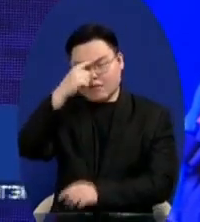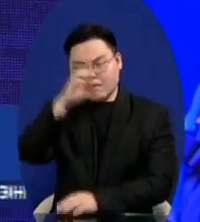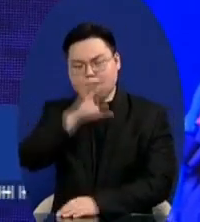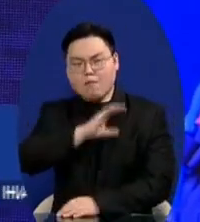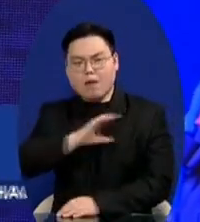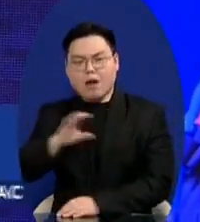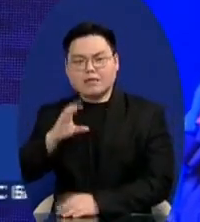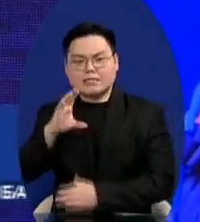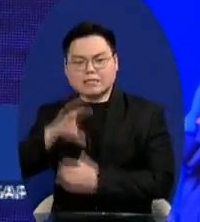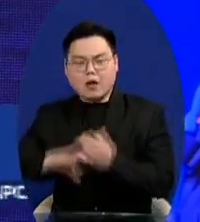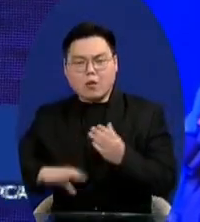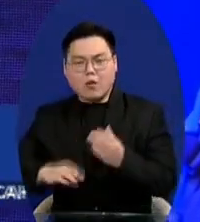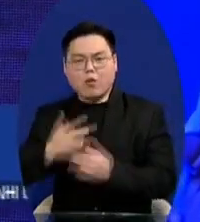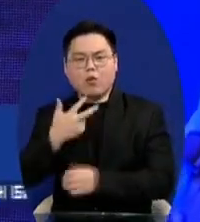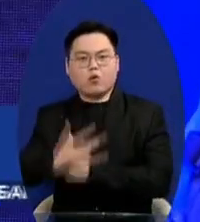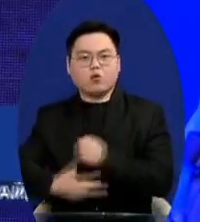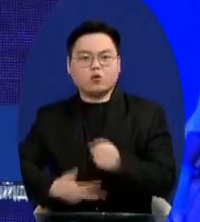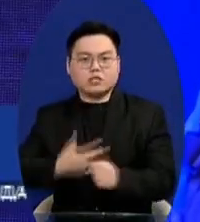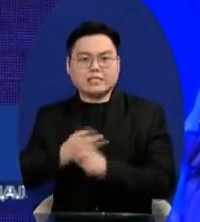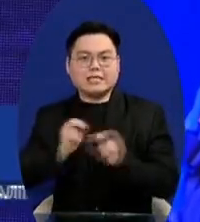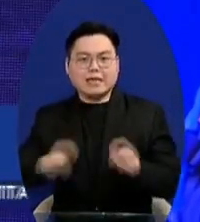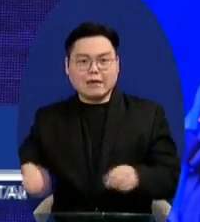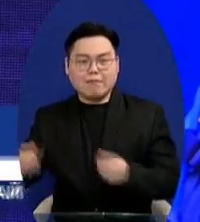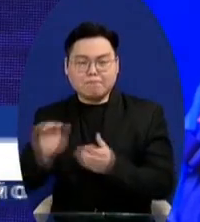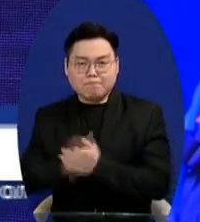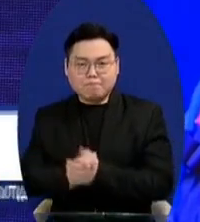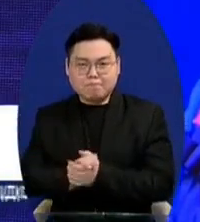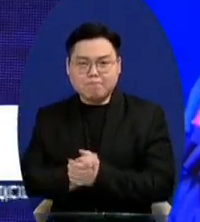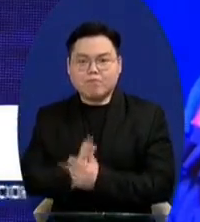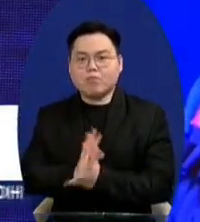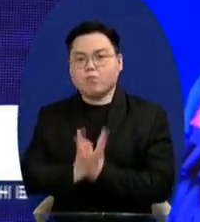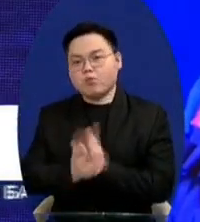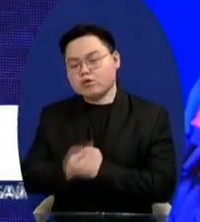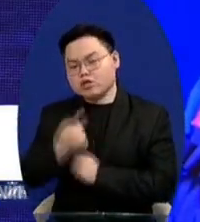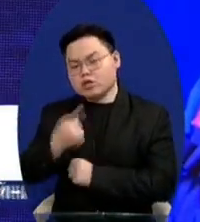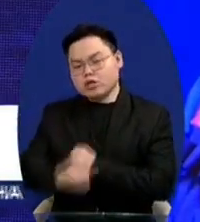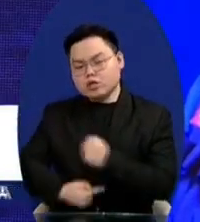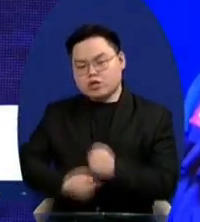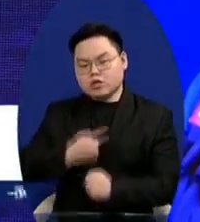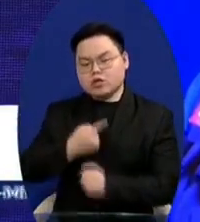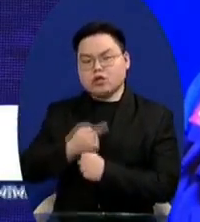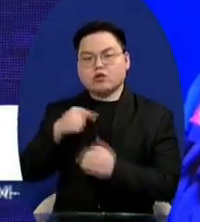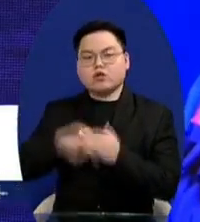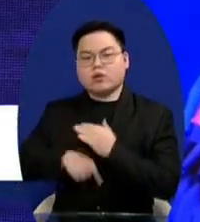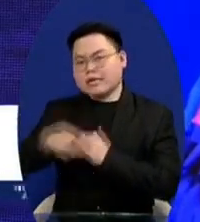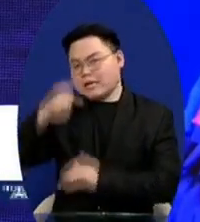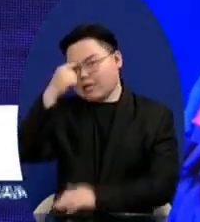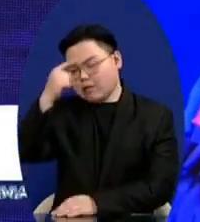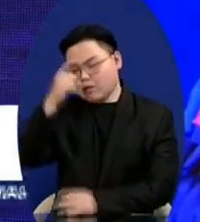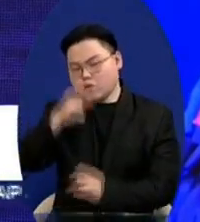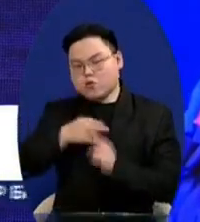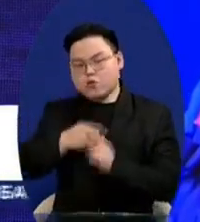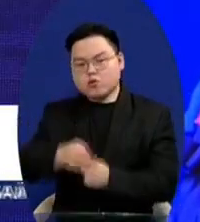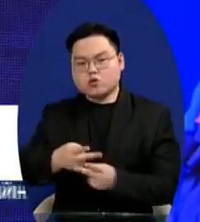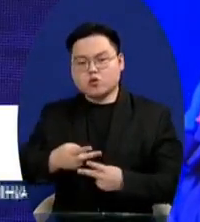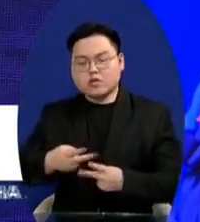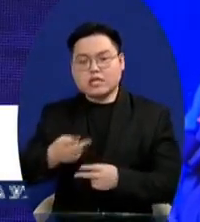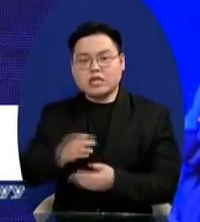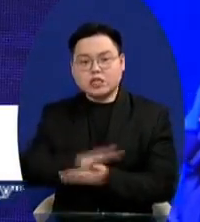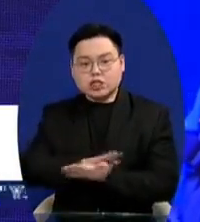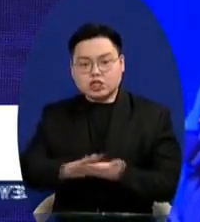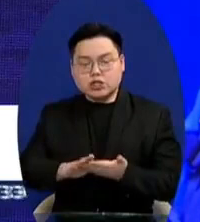санхүүжүүлэлт 3 жилийн хугацаатай санхүүжүүлэлт хийдэг. Гэхдээ 1 жилийн одоо дотор тэр эмнэлгийн тосон зүйлсээ шинээр одоо үйлчилгээ үзүүлсэн